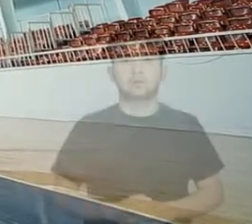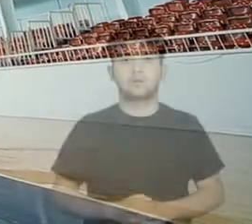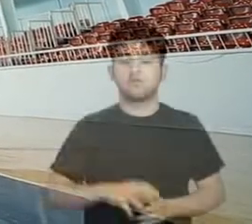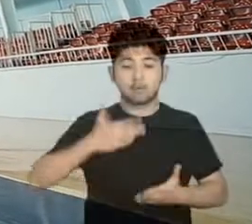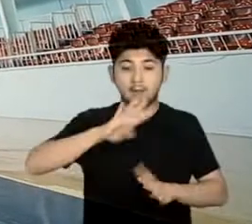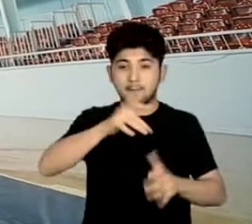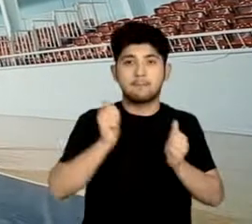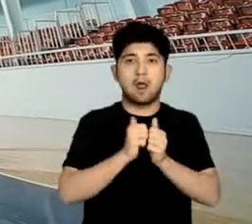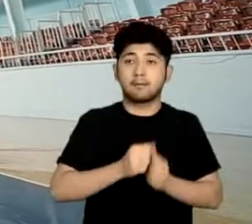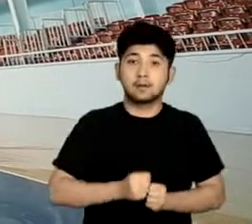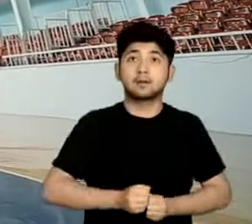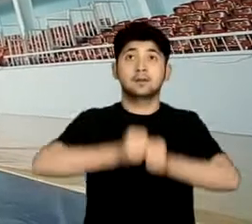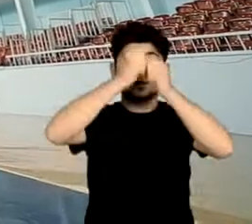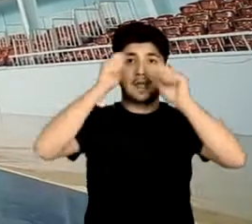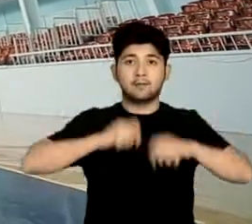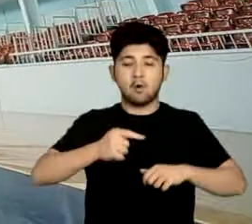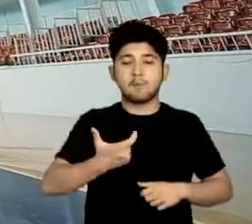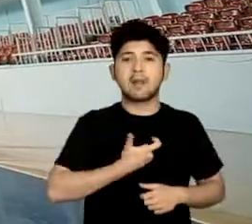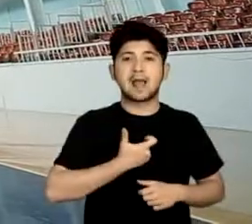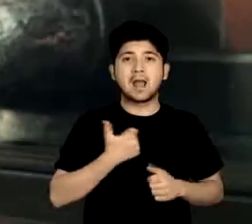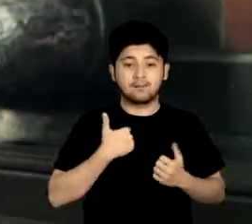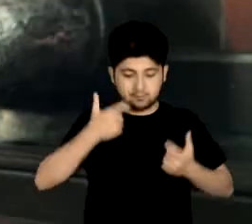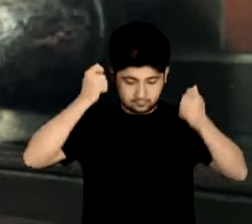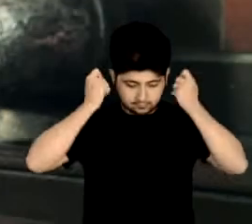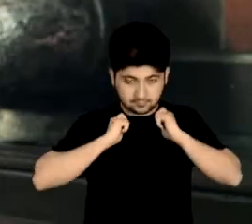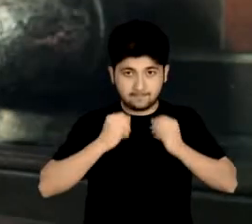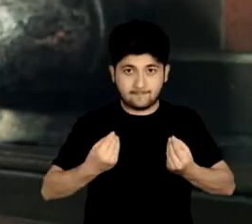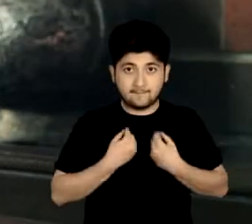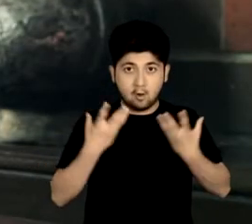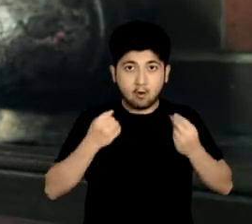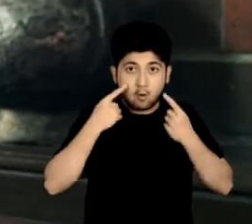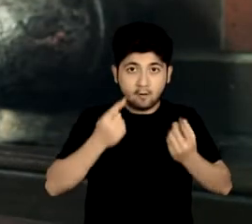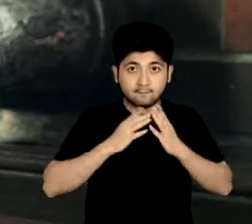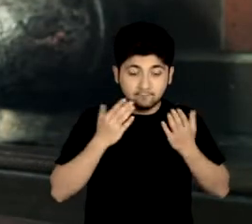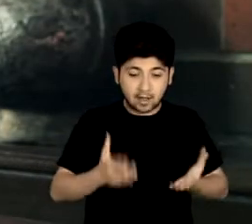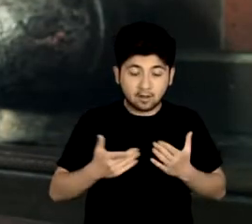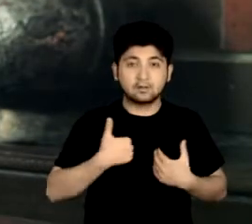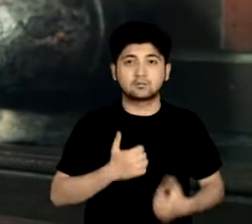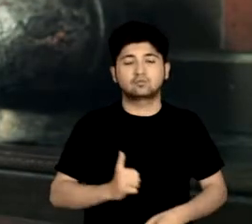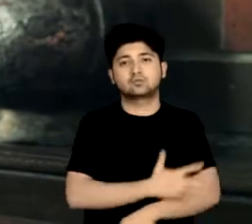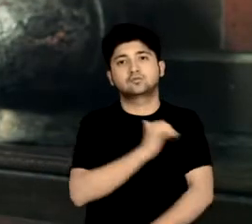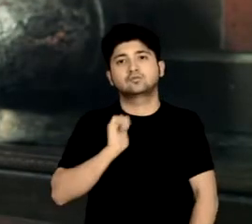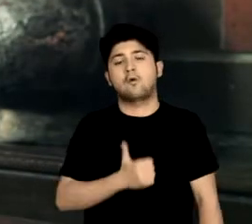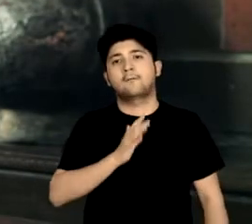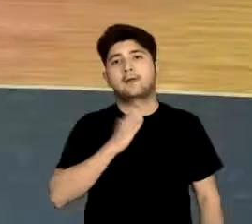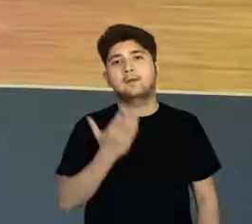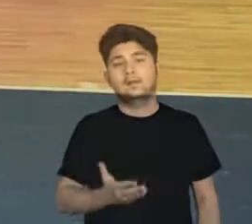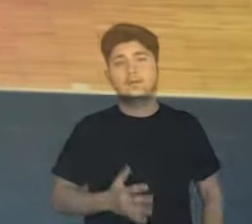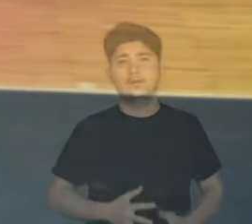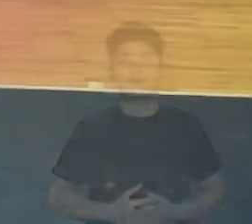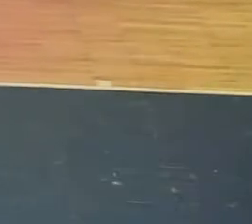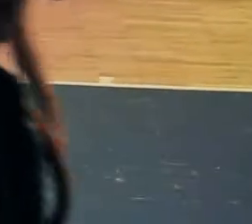O kupayı hep beraber kaldırdığımız anda, o madalya senin boynuna takıldığı anda verilecek en güzel duygu yani böyle.